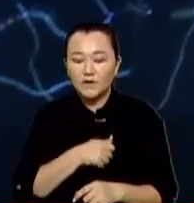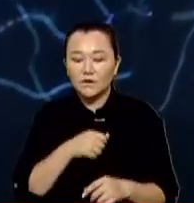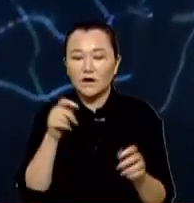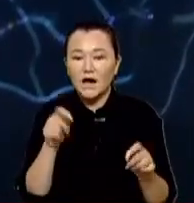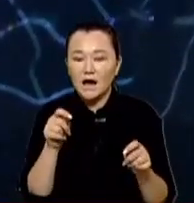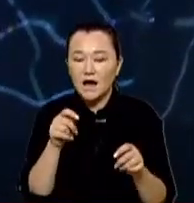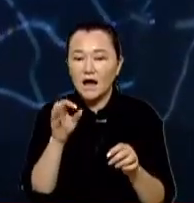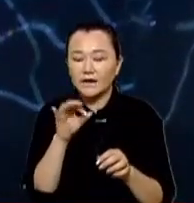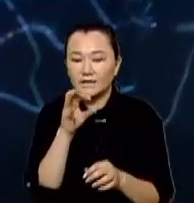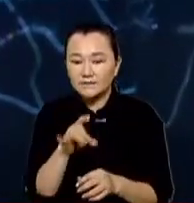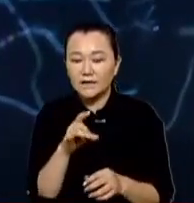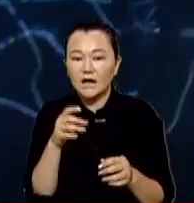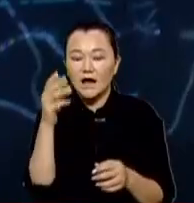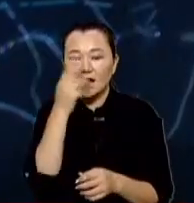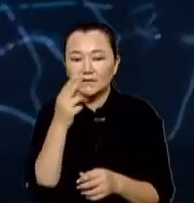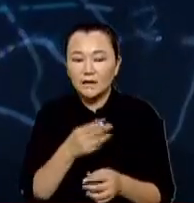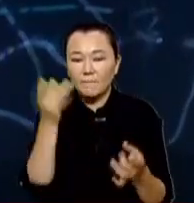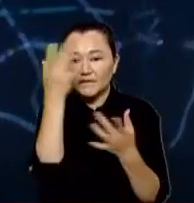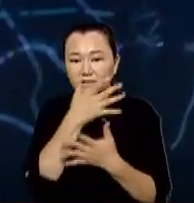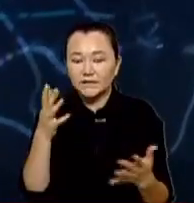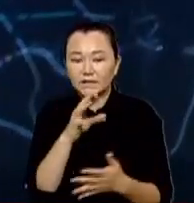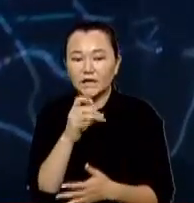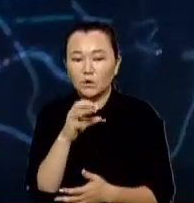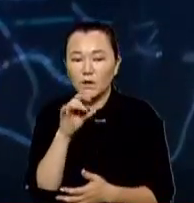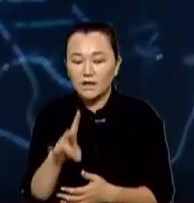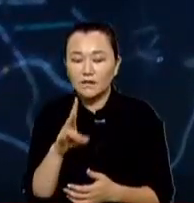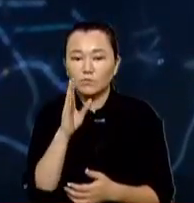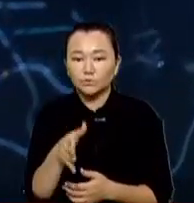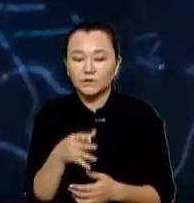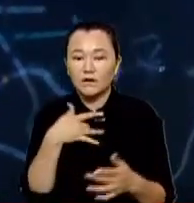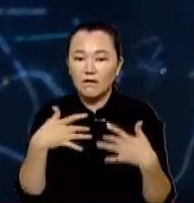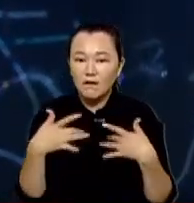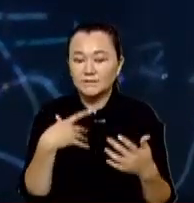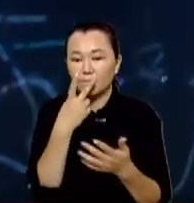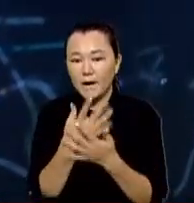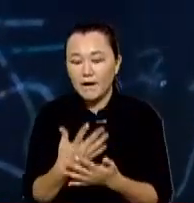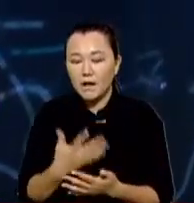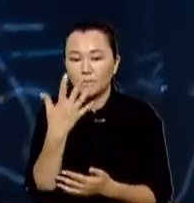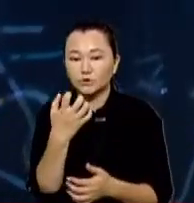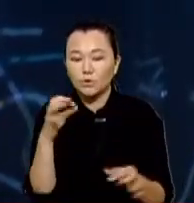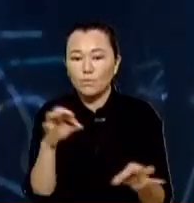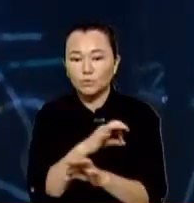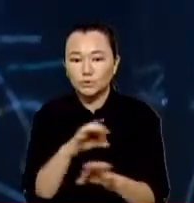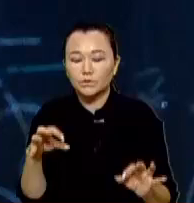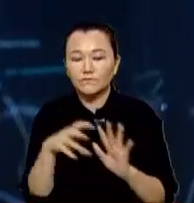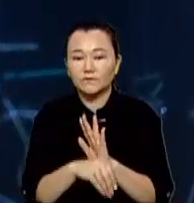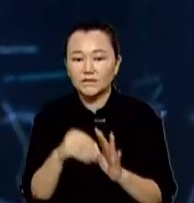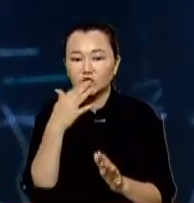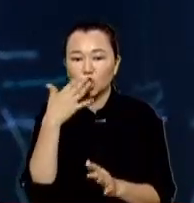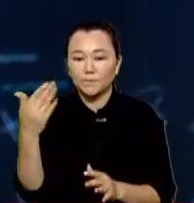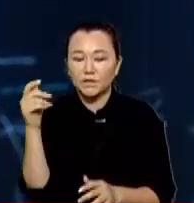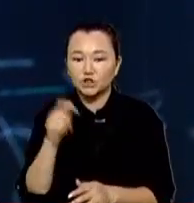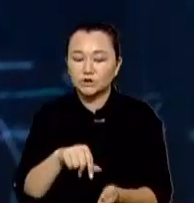оркестров «Астана Мадениет Керуенне». Давать концерты будут более 500 музыкантов, в том числе и